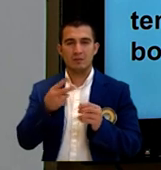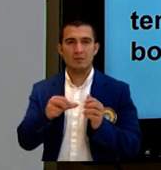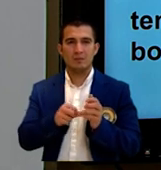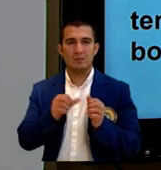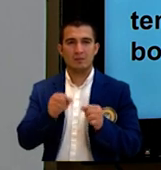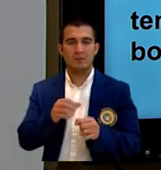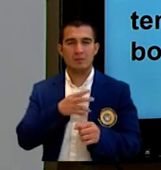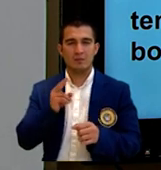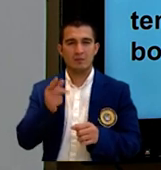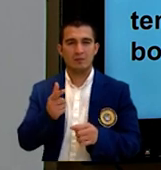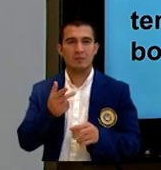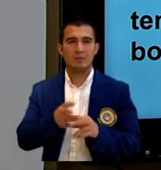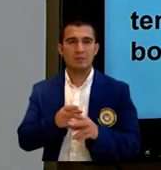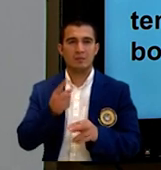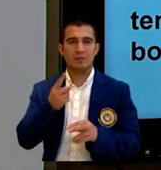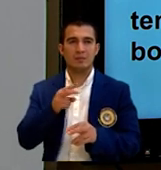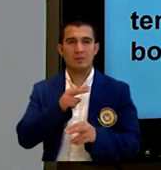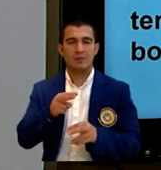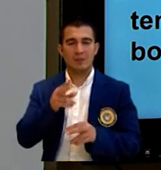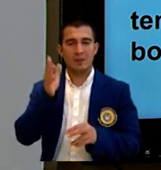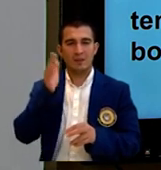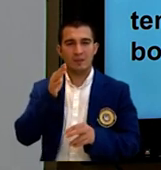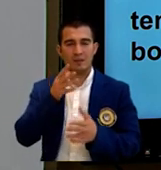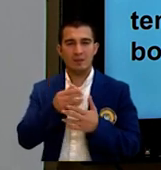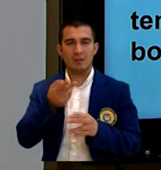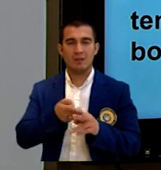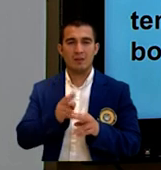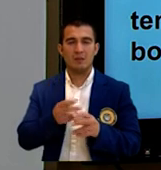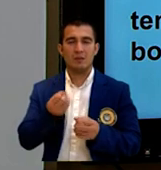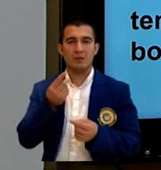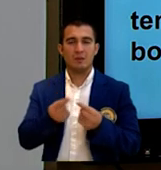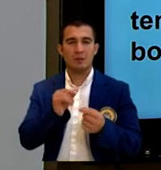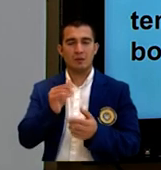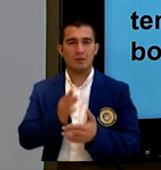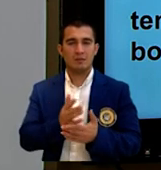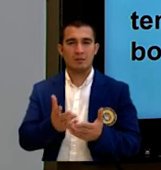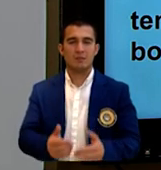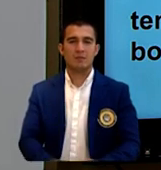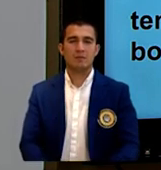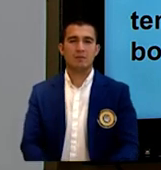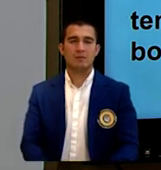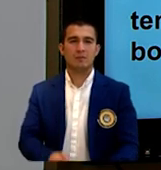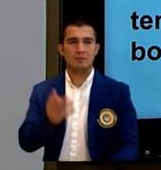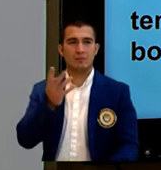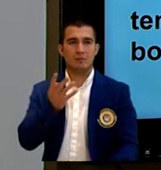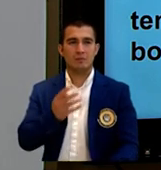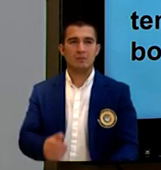bo'lsa, 1 litr suvda nechta molekula bor?